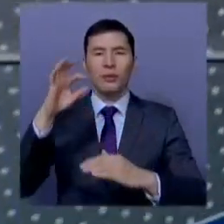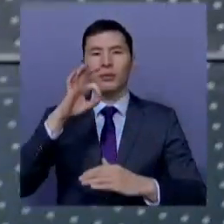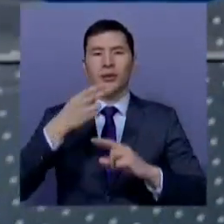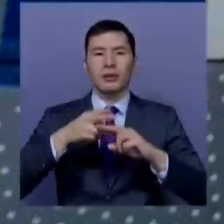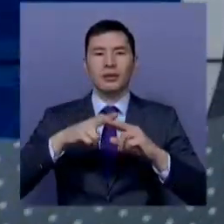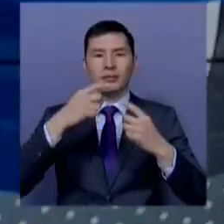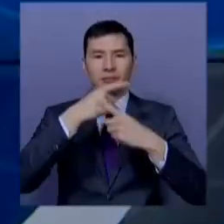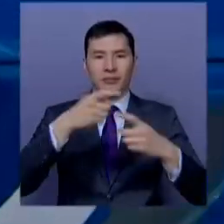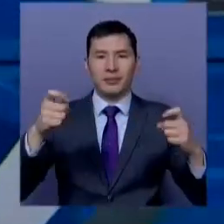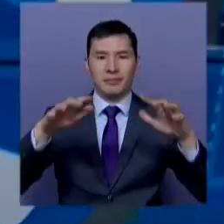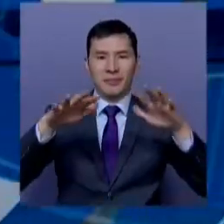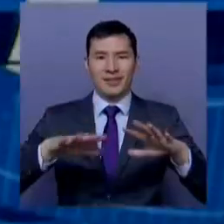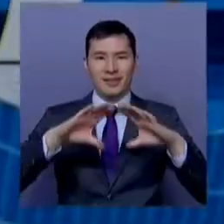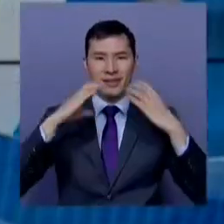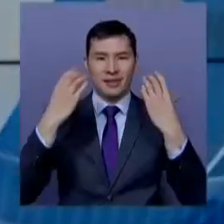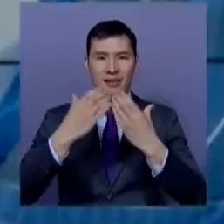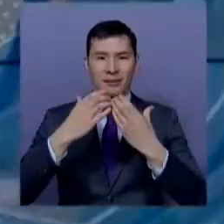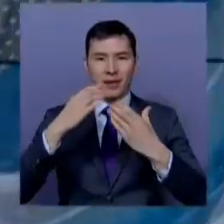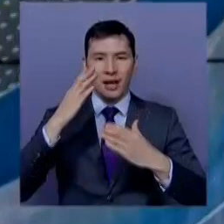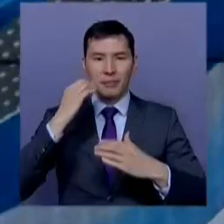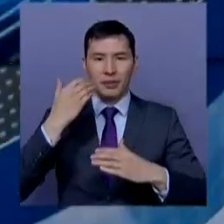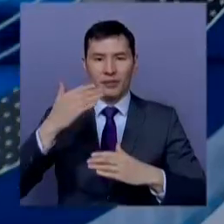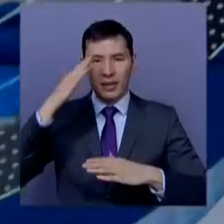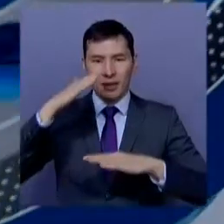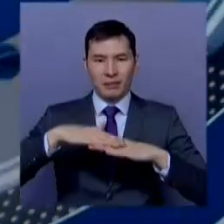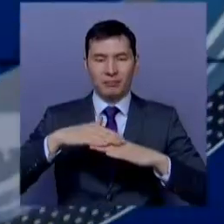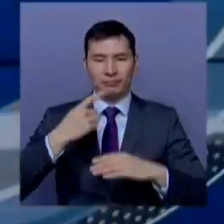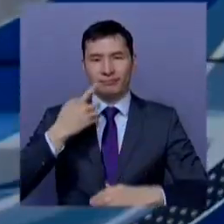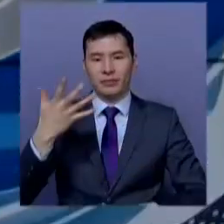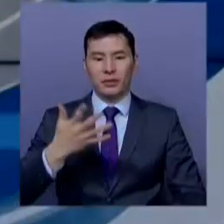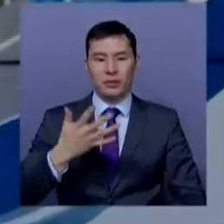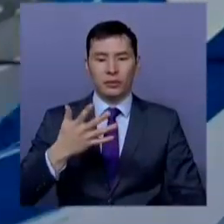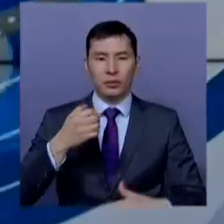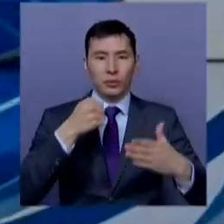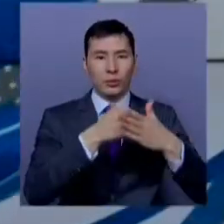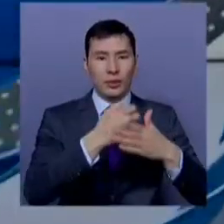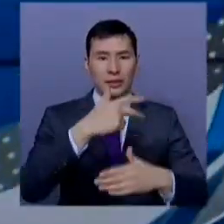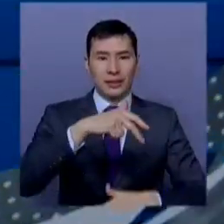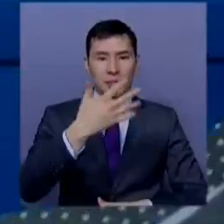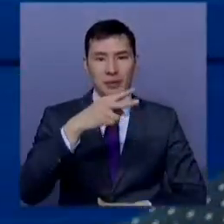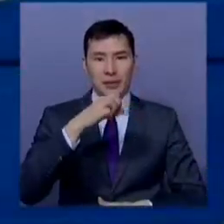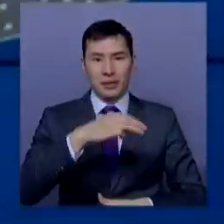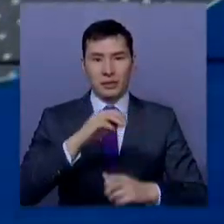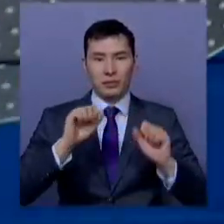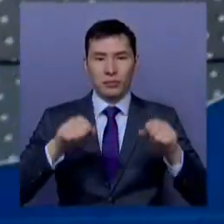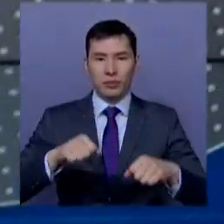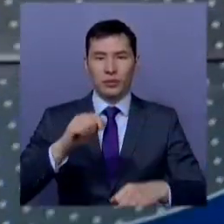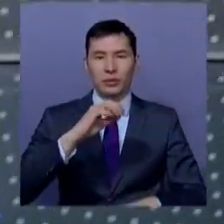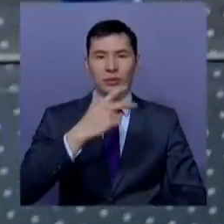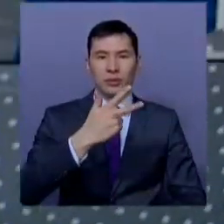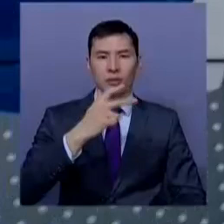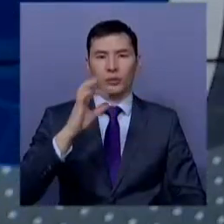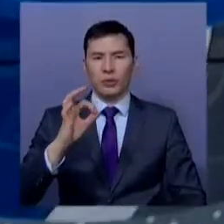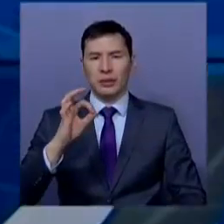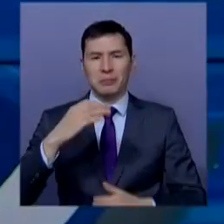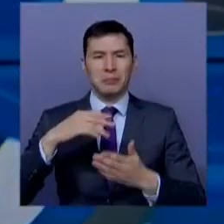есептік кездесуінде мәлімдеді. 35 жасқа дейінгі жұмыс істейтін жастарға Алматы жастары 3.0 бағдарламасы әзірленді. Бұл